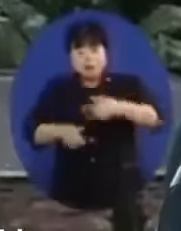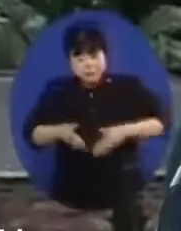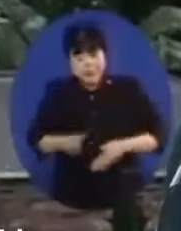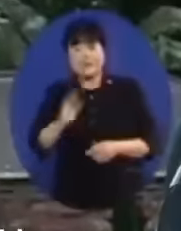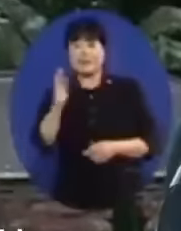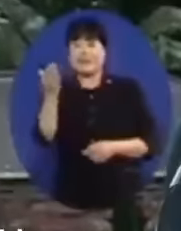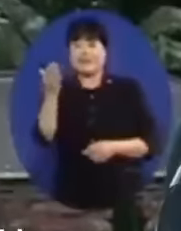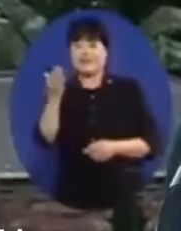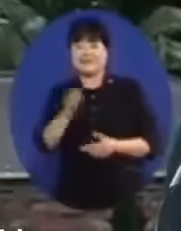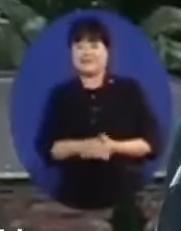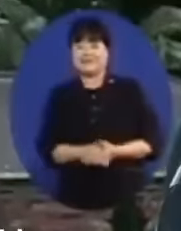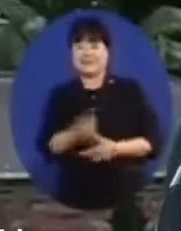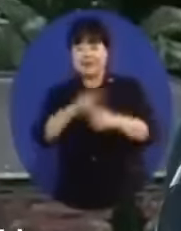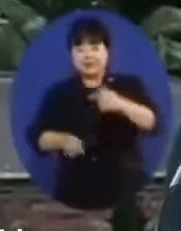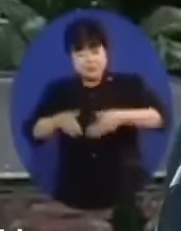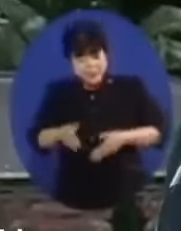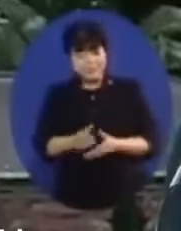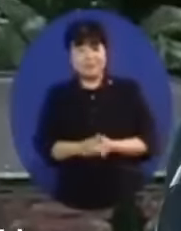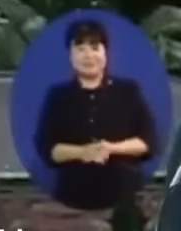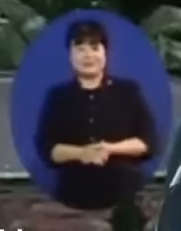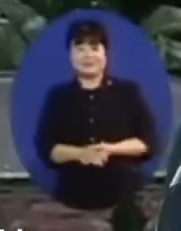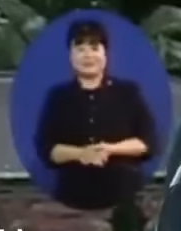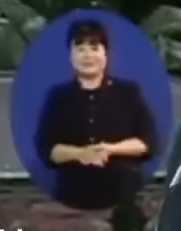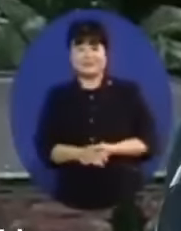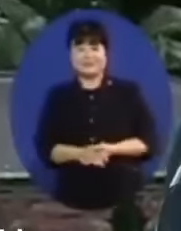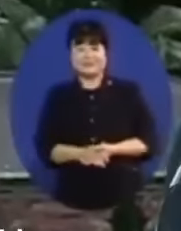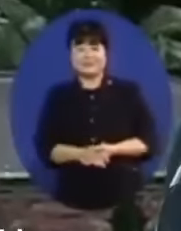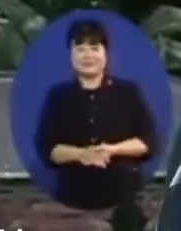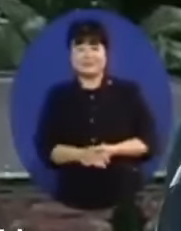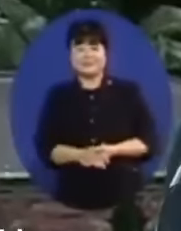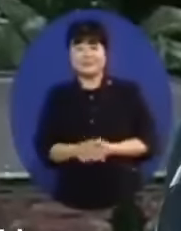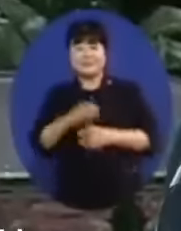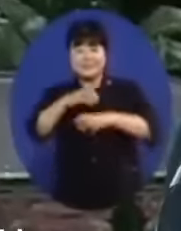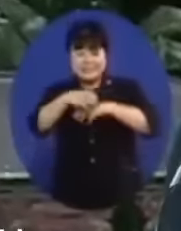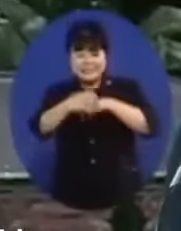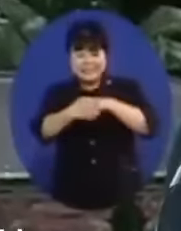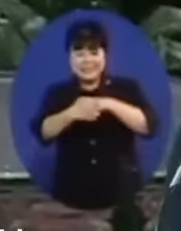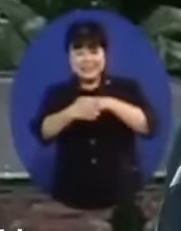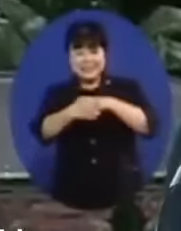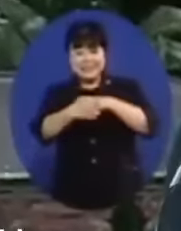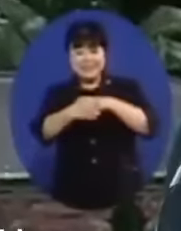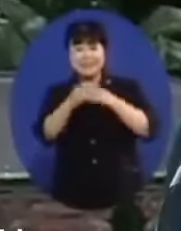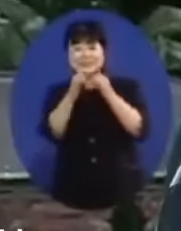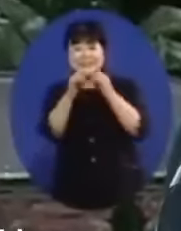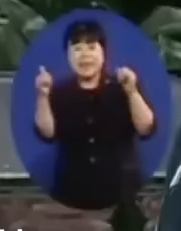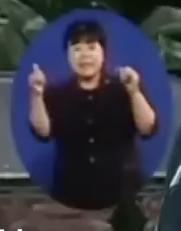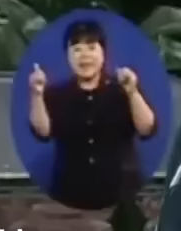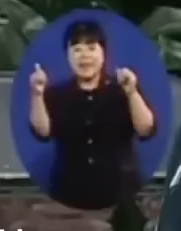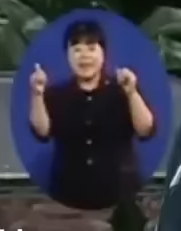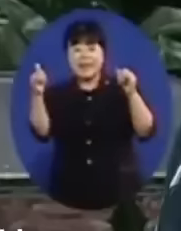것입니다. 거듭나는 것은 이 세상에서 인간의